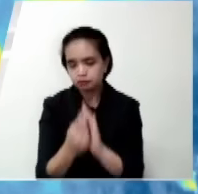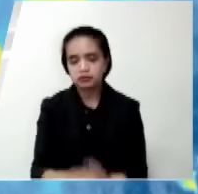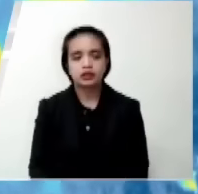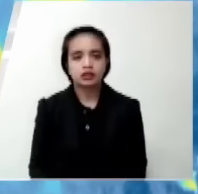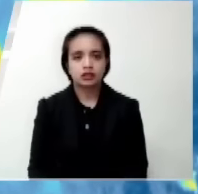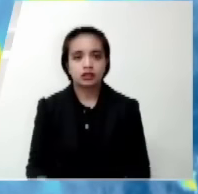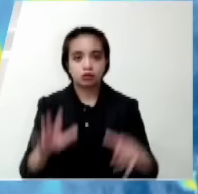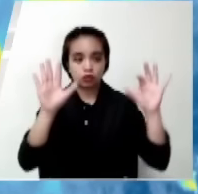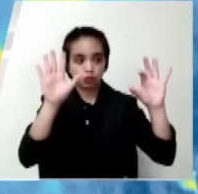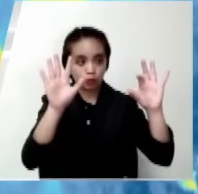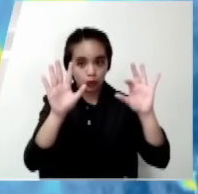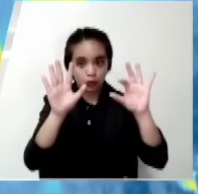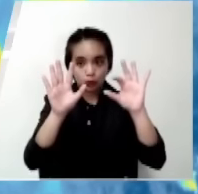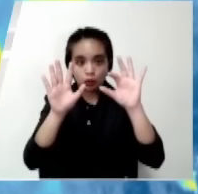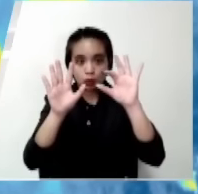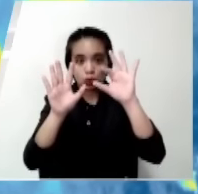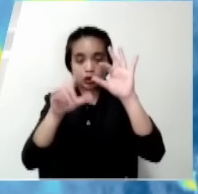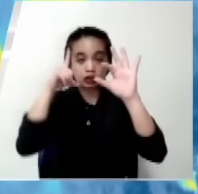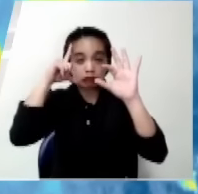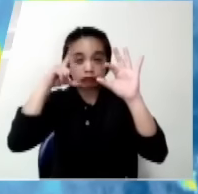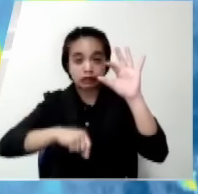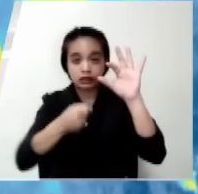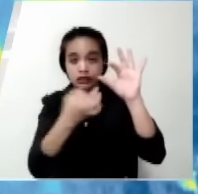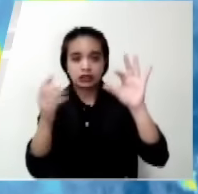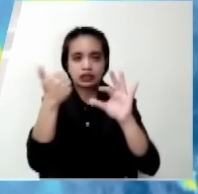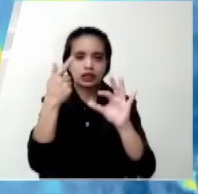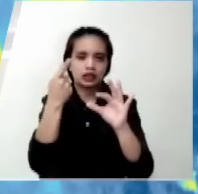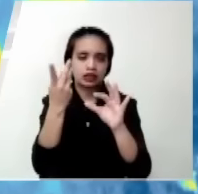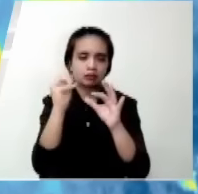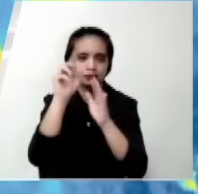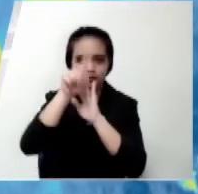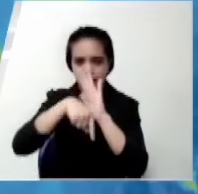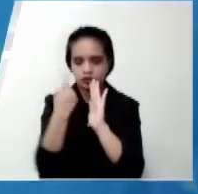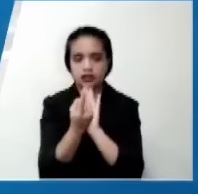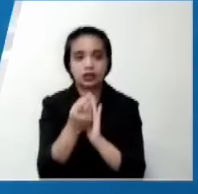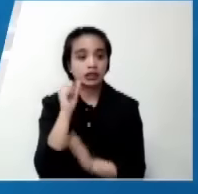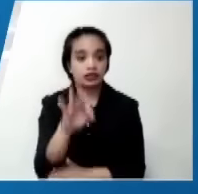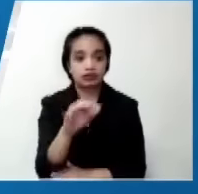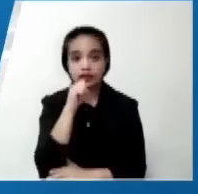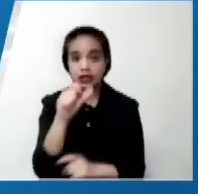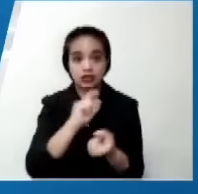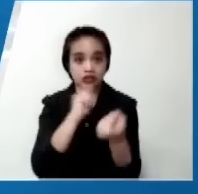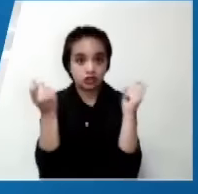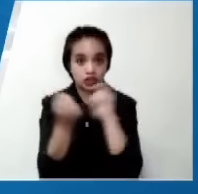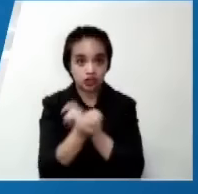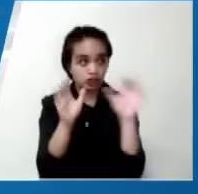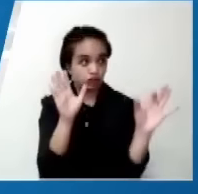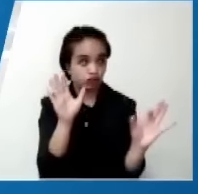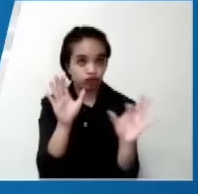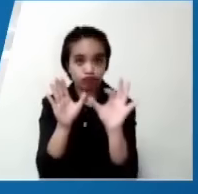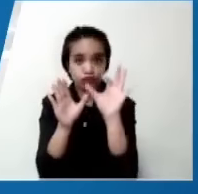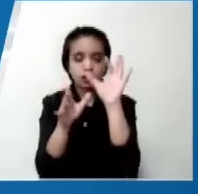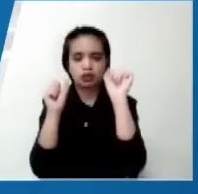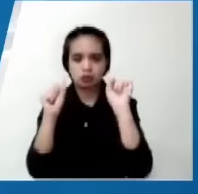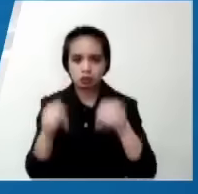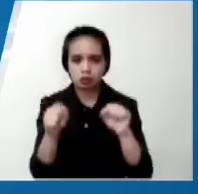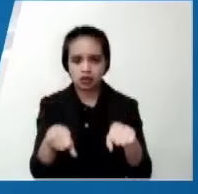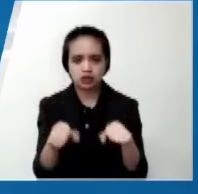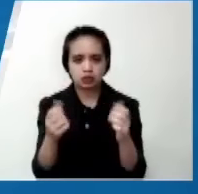po ang kilos nito sa bilis naman na 10 kilometers per hour. Kung hindi po magbago ang pagkilos niya, na posible po itong tumama